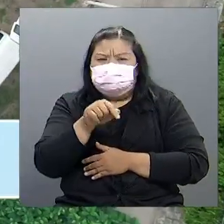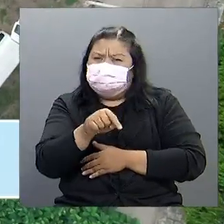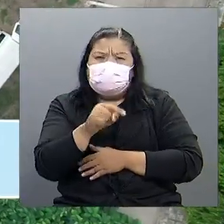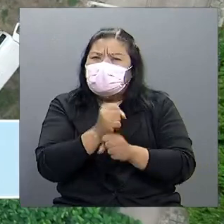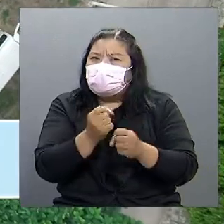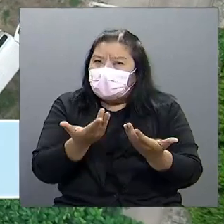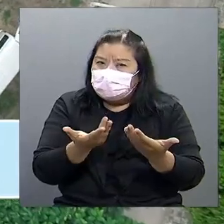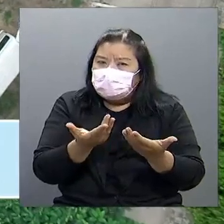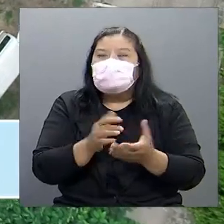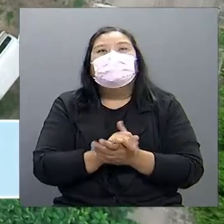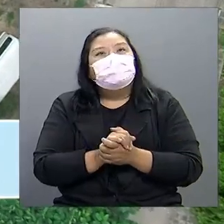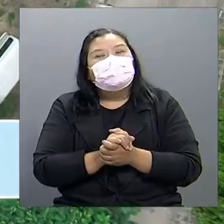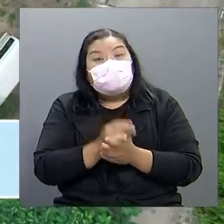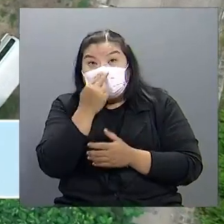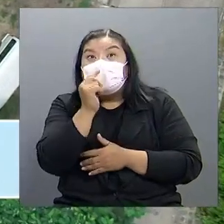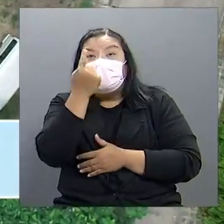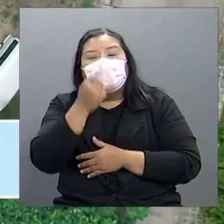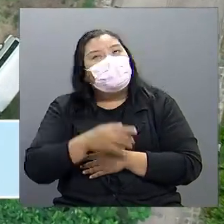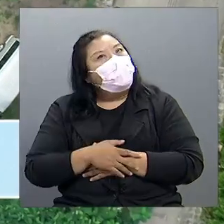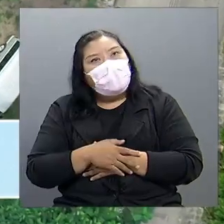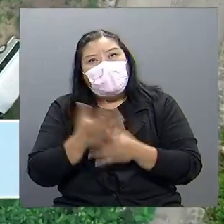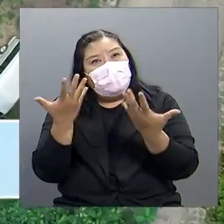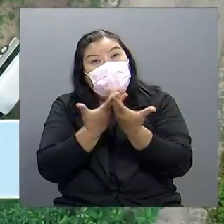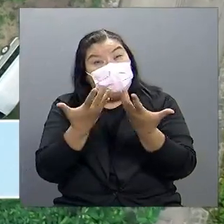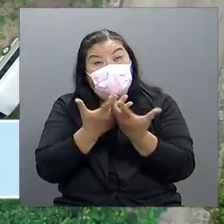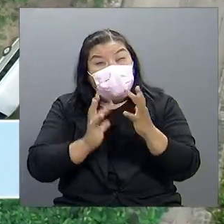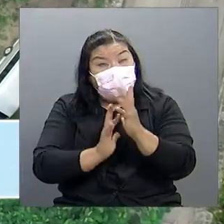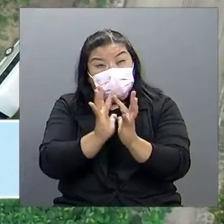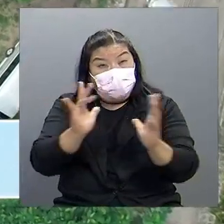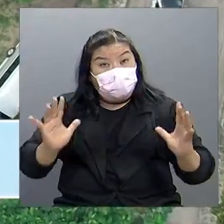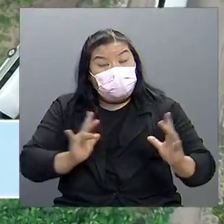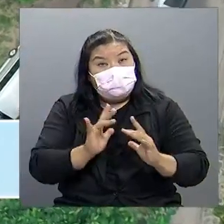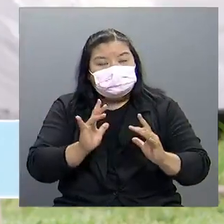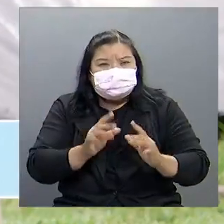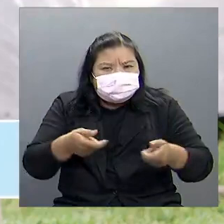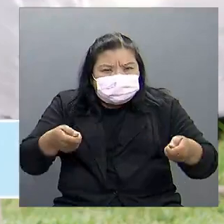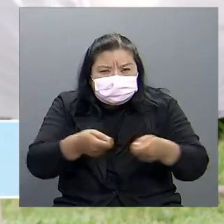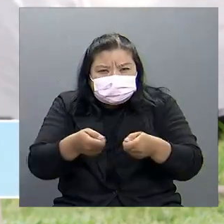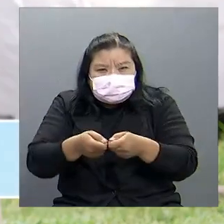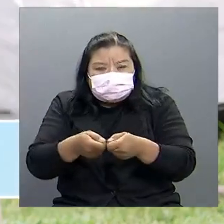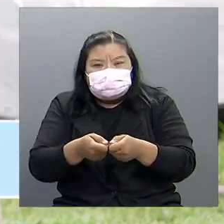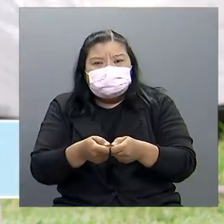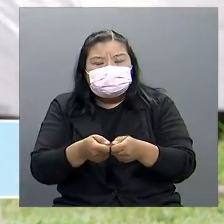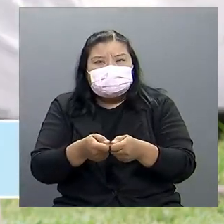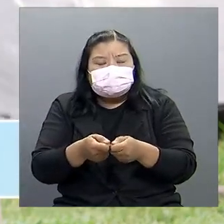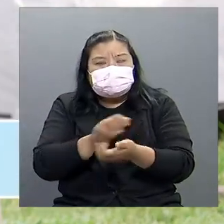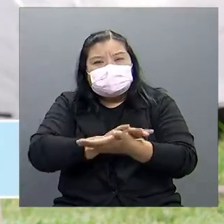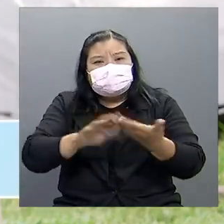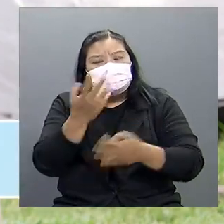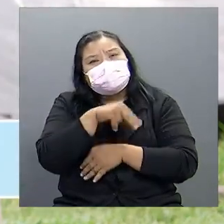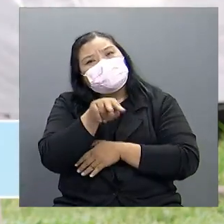ตอนแรกเป็นยาลงจะสูงเลยก็ลองมาตัดหญ้าเขาตัดหญ้าไอเดียก็เริ่มเกิดว่าเอ๊ยไอ้สิ่งที่เราอยากทำเนี่ย